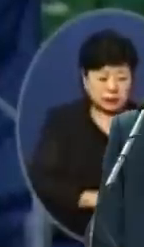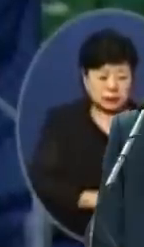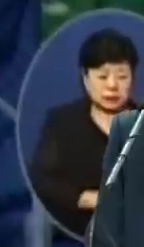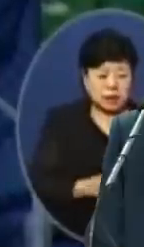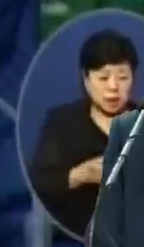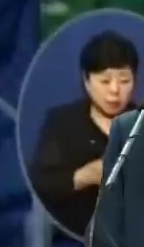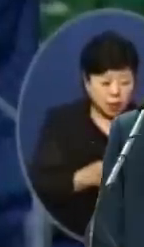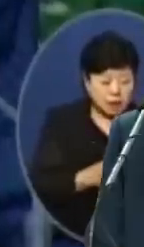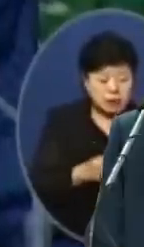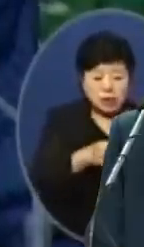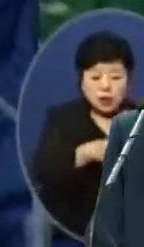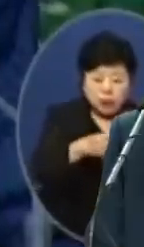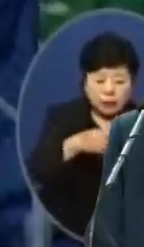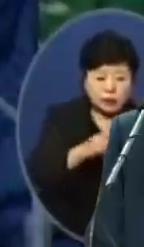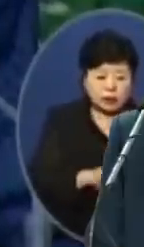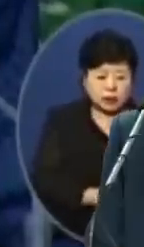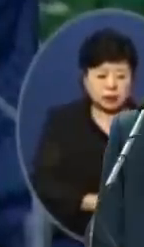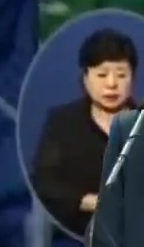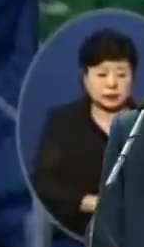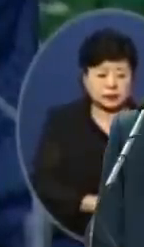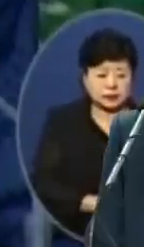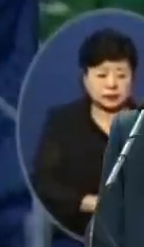통해서 인도한 것은